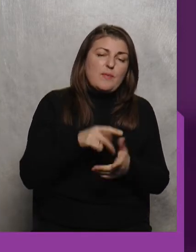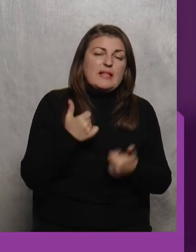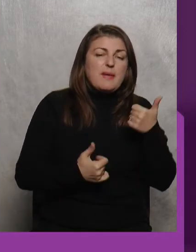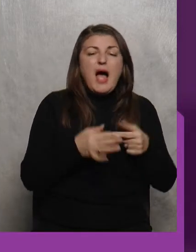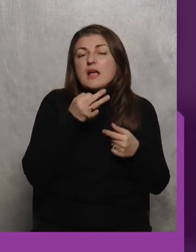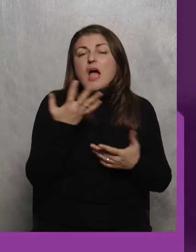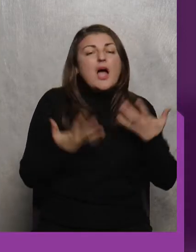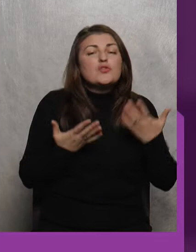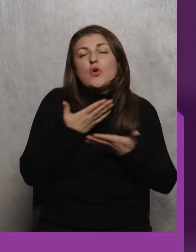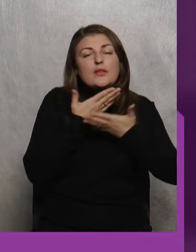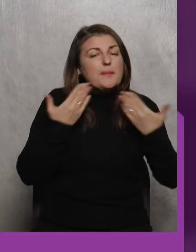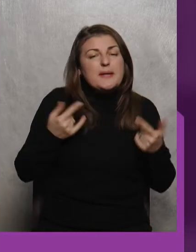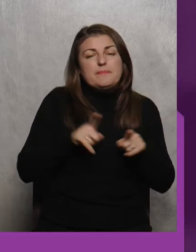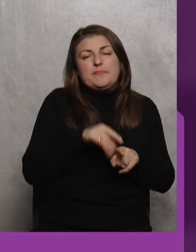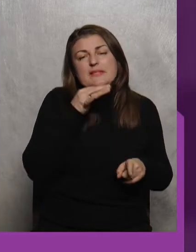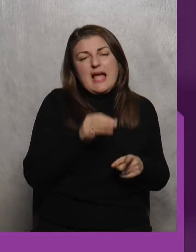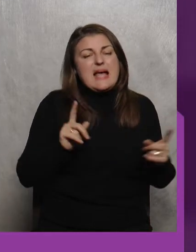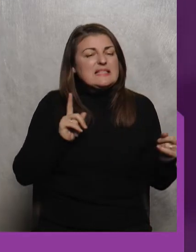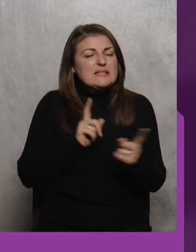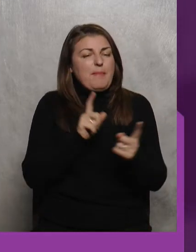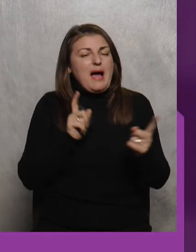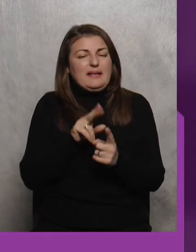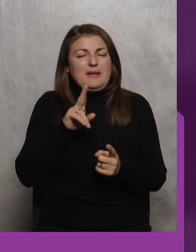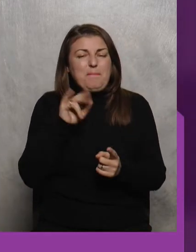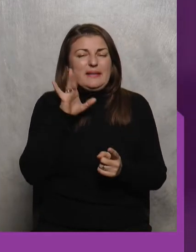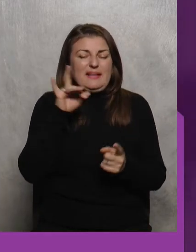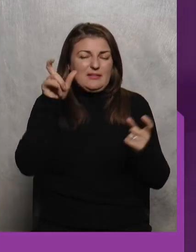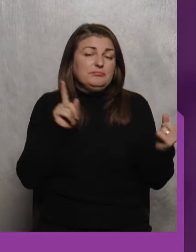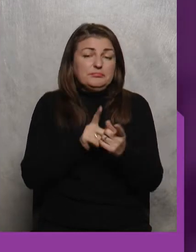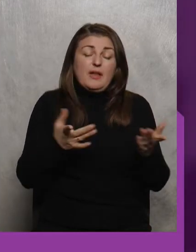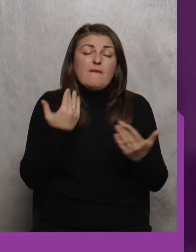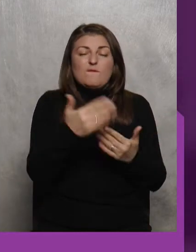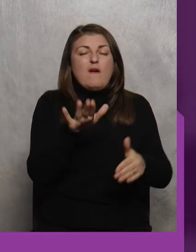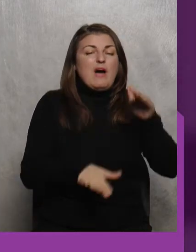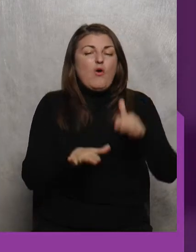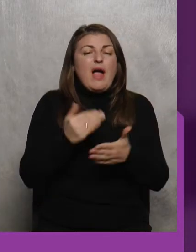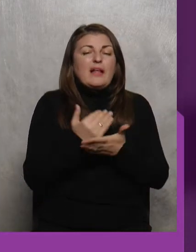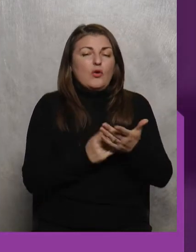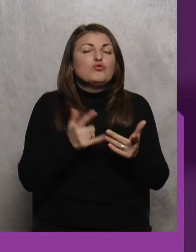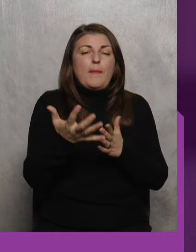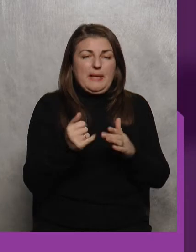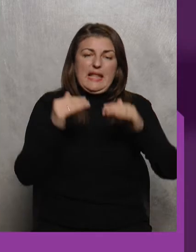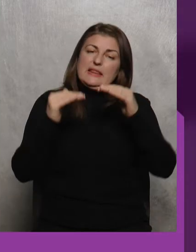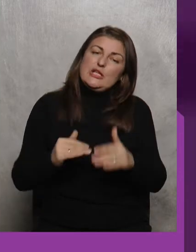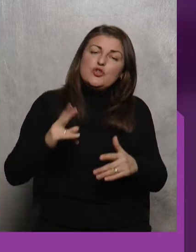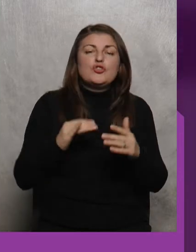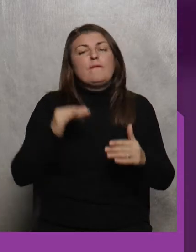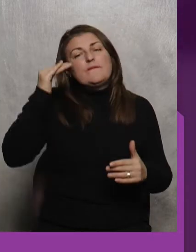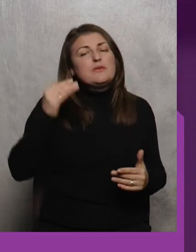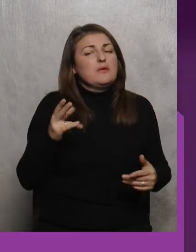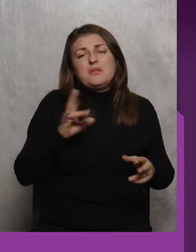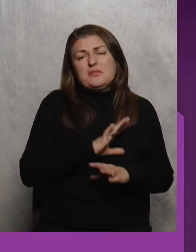а якщо немає, скажімо так, спарінг-партнеру в твоїй ваговій категорії, то беруть з нижчої чи з вищої?